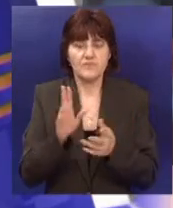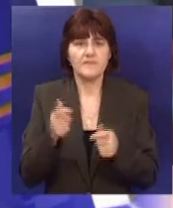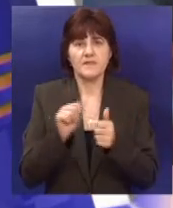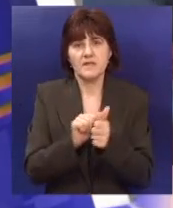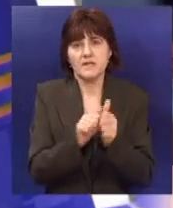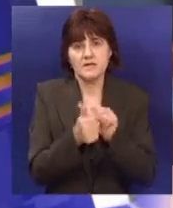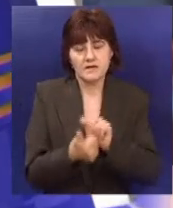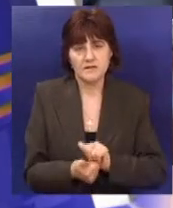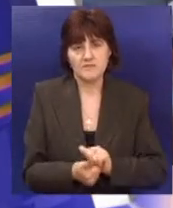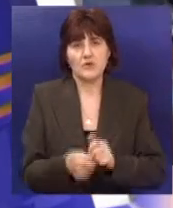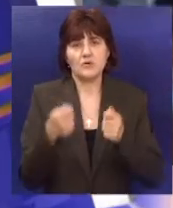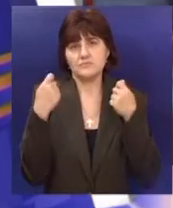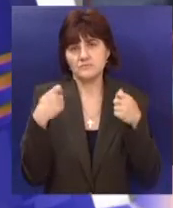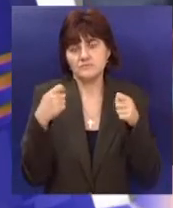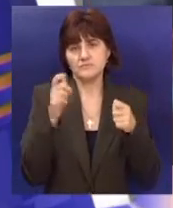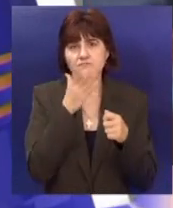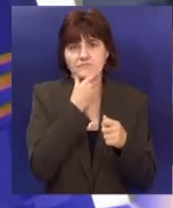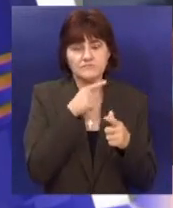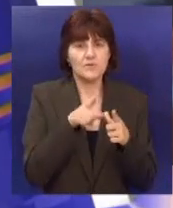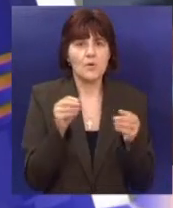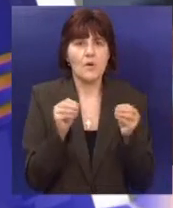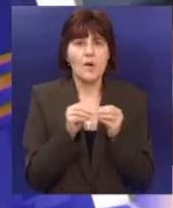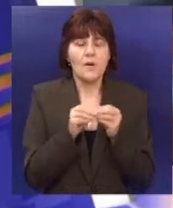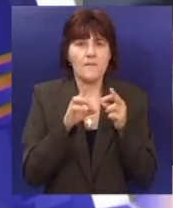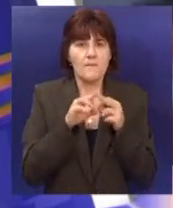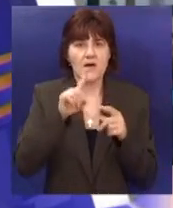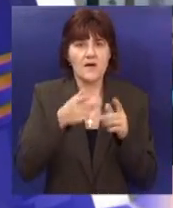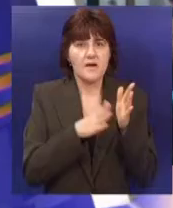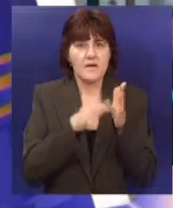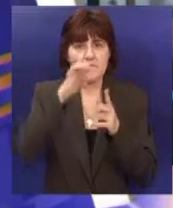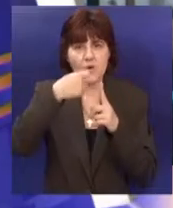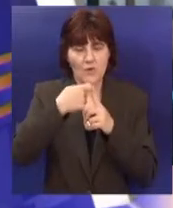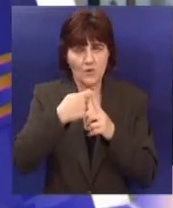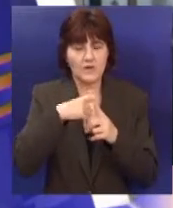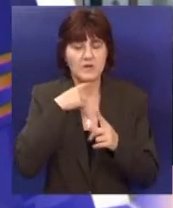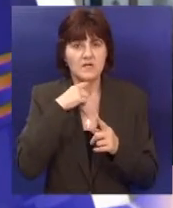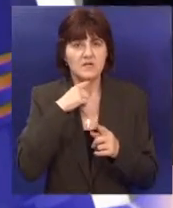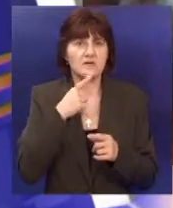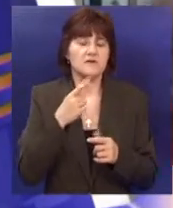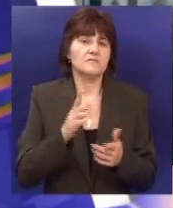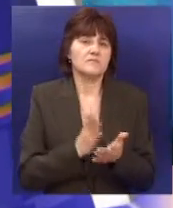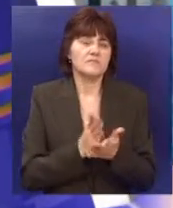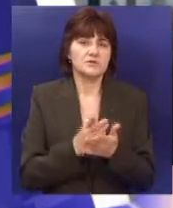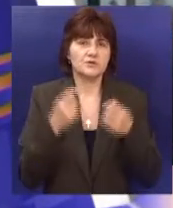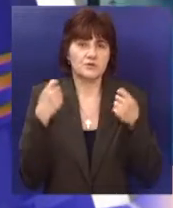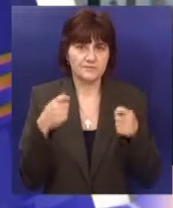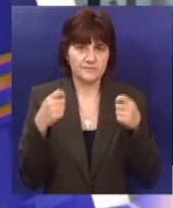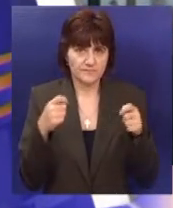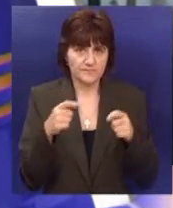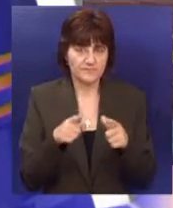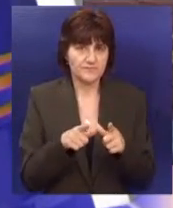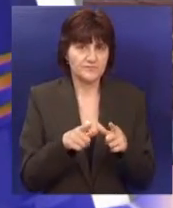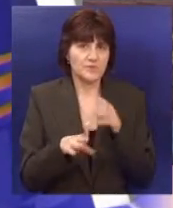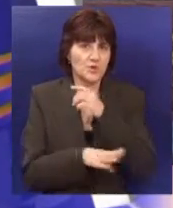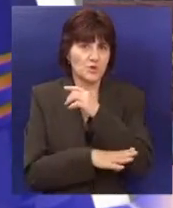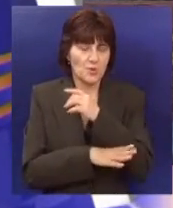objekata, a također se planira i izgradnja jednog sportskog terena u Bajmoku, dok će uz pomoć Sekretarijata za omladinu i sport početi